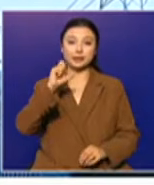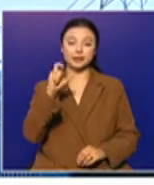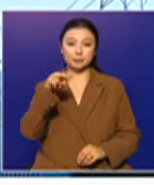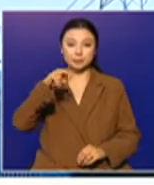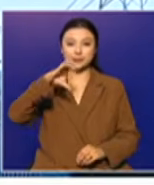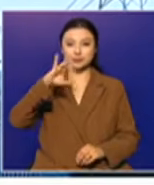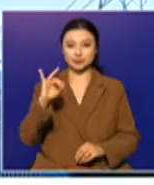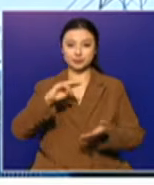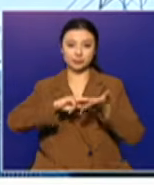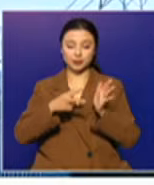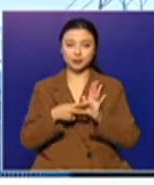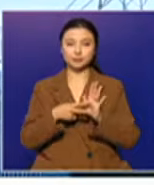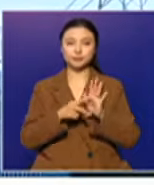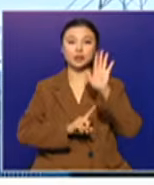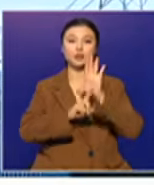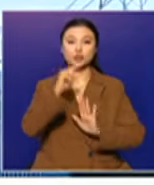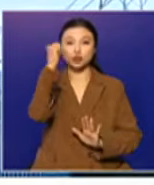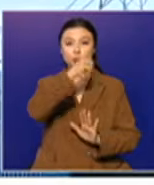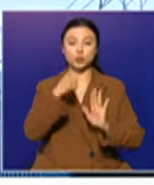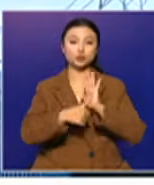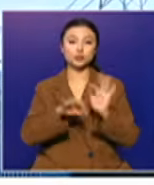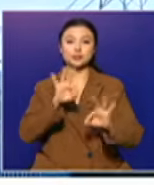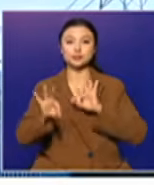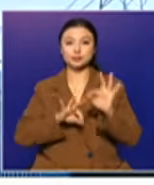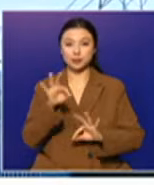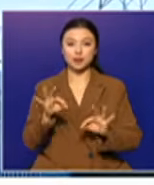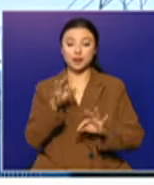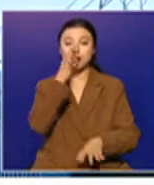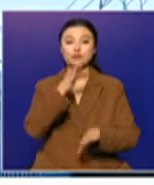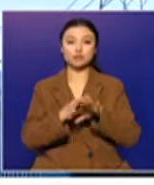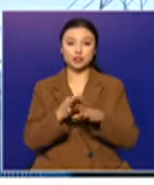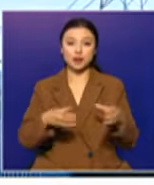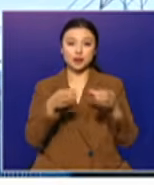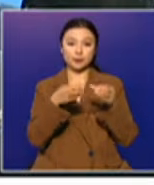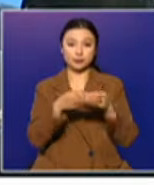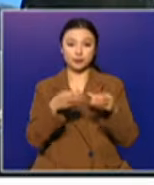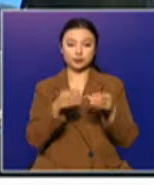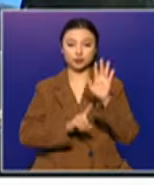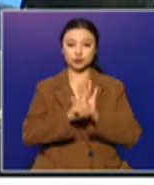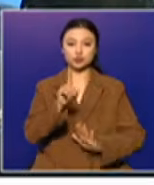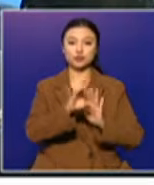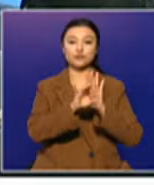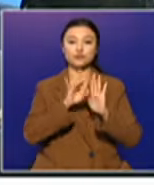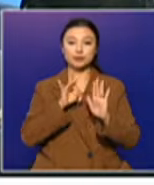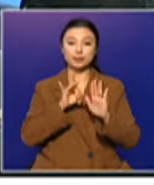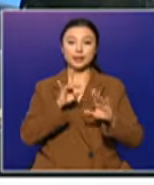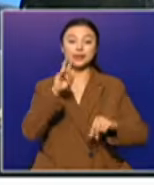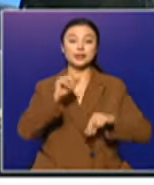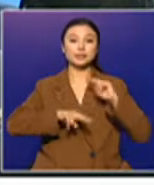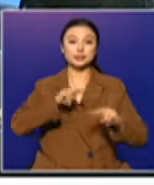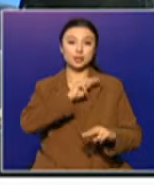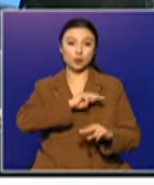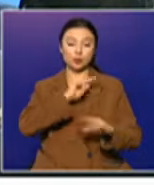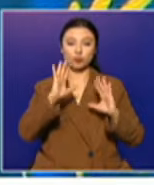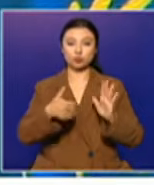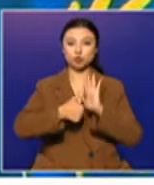қойды жоспарладық. Жыл басынан бері 6 жоба бойынша мердігерлер құрылыс жұмыстарын бастады. Құрылыс кезеңінде шамамен 600 жұмыс орнын